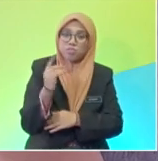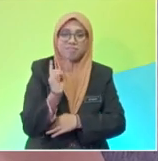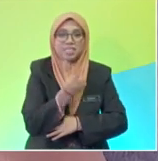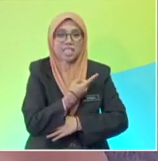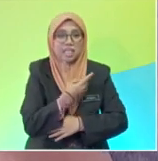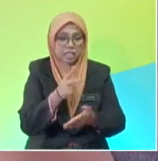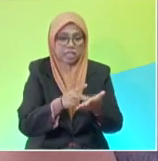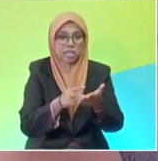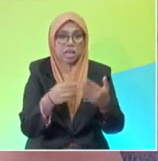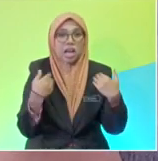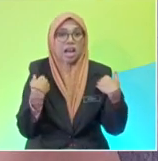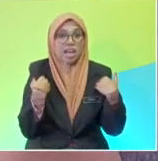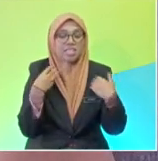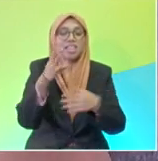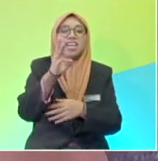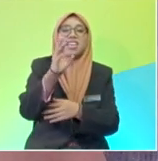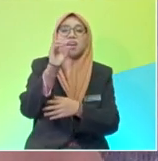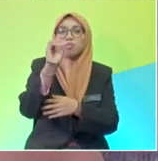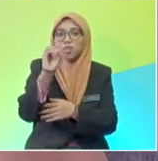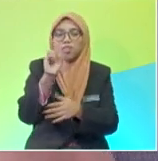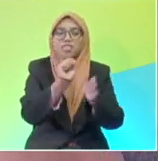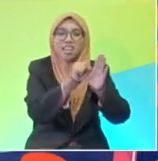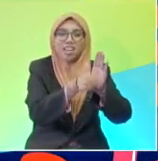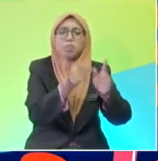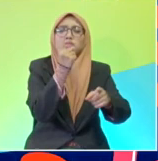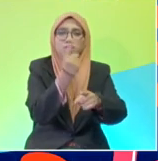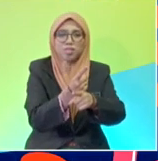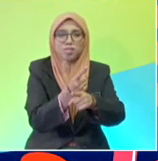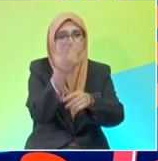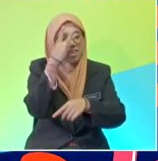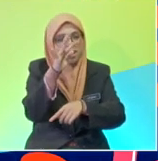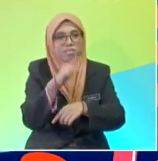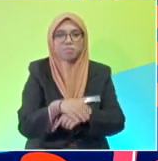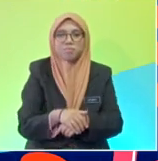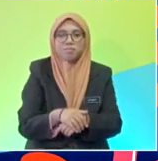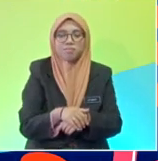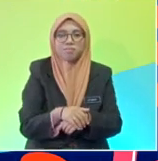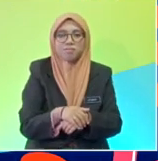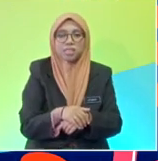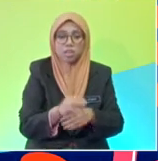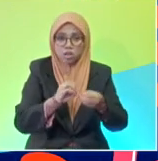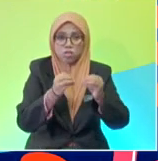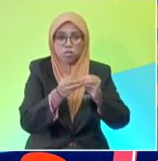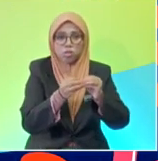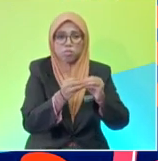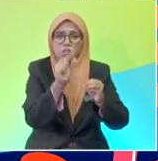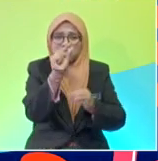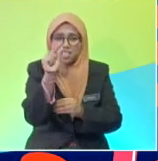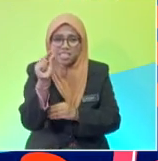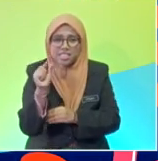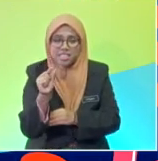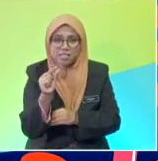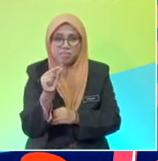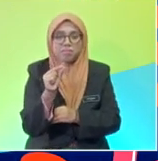minit ada 60 saat, cikgu. Betul. Jadi sebab itulah dekat nombor kecil-kecil keliling dia ni berakhir